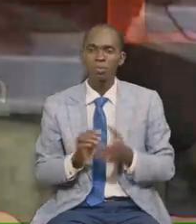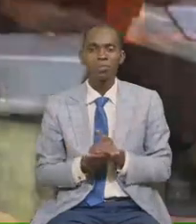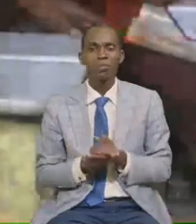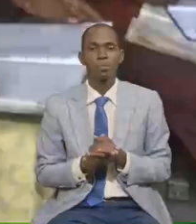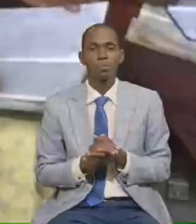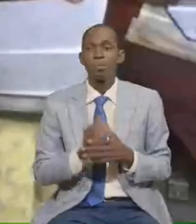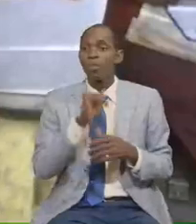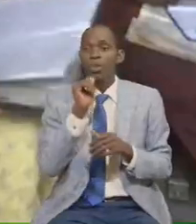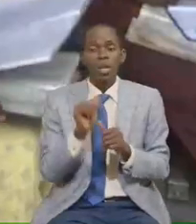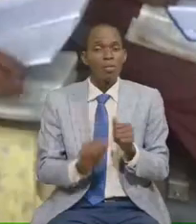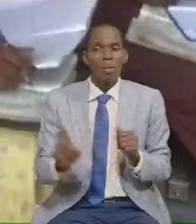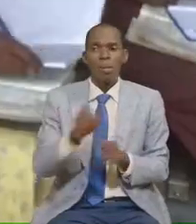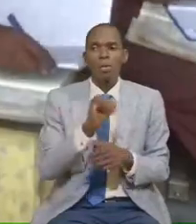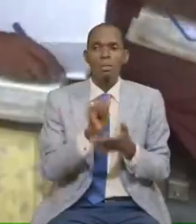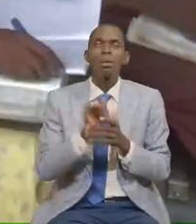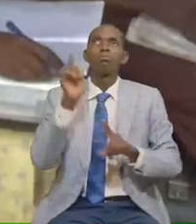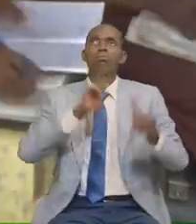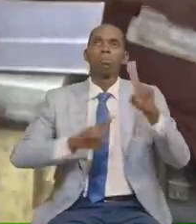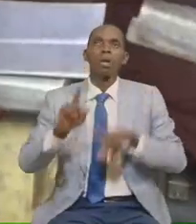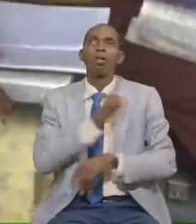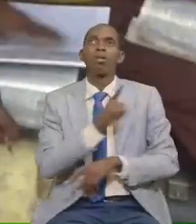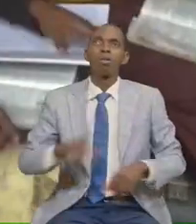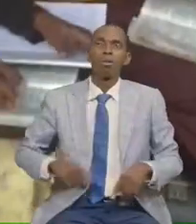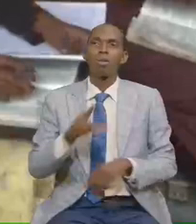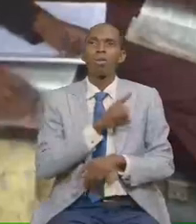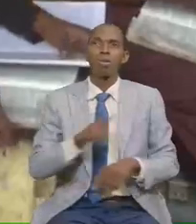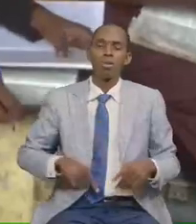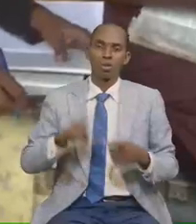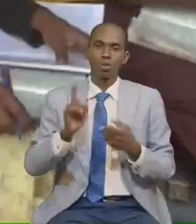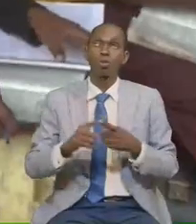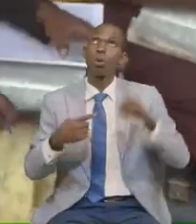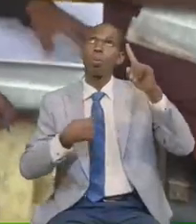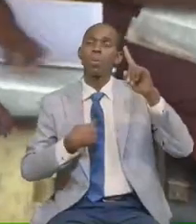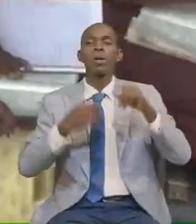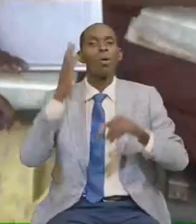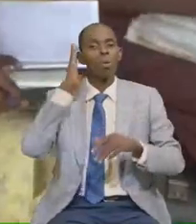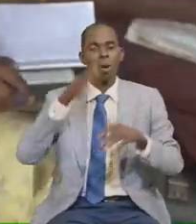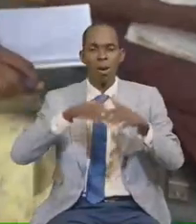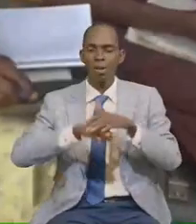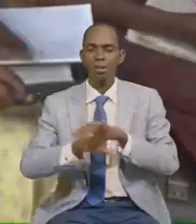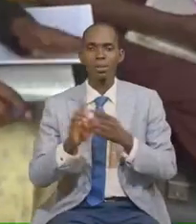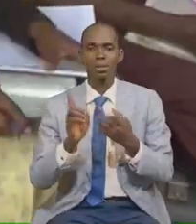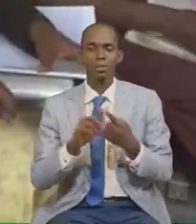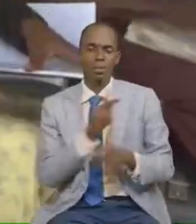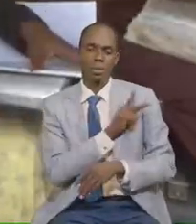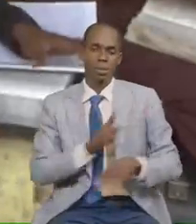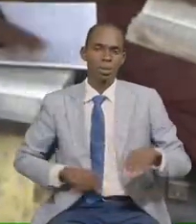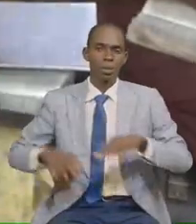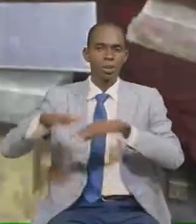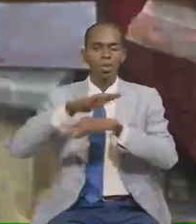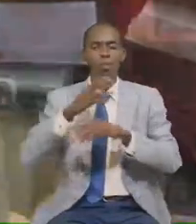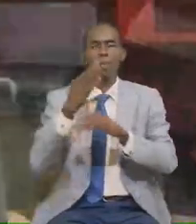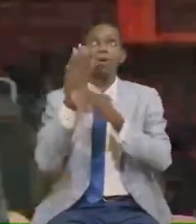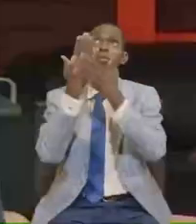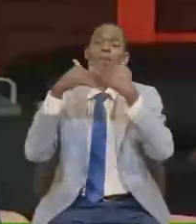21. Ce n'est pas tous ceux qui me disent Seigneur, Seigneur, qui entreront dans le royaume des cieux, mais